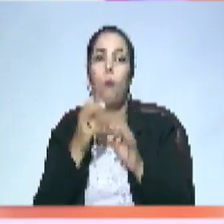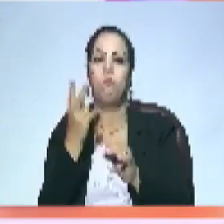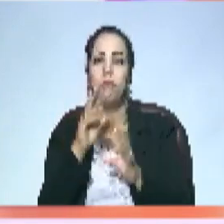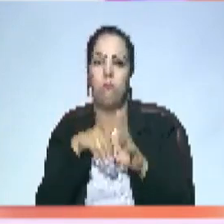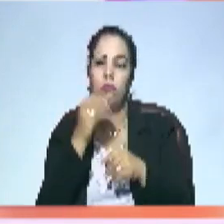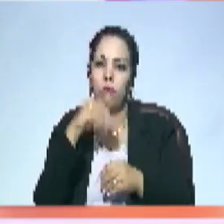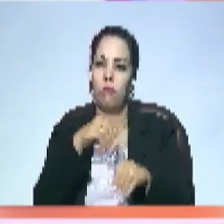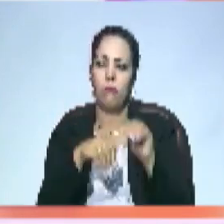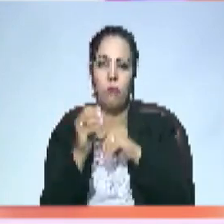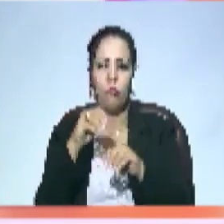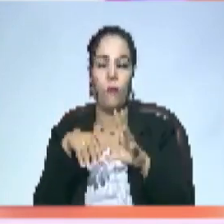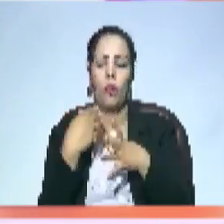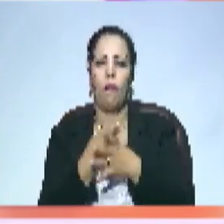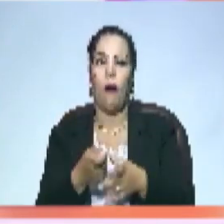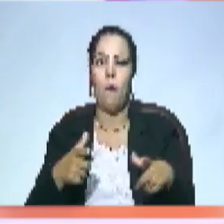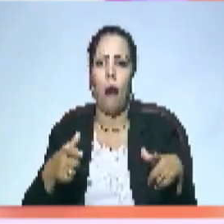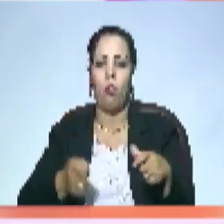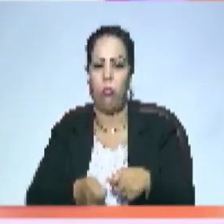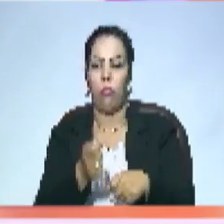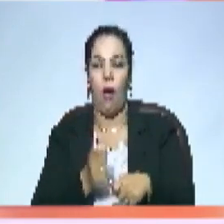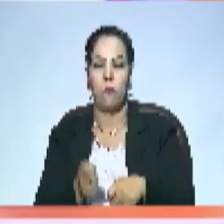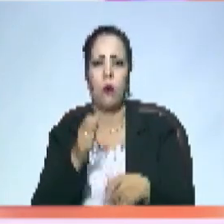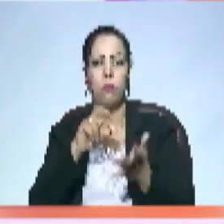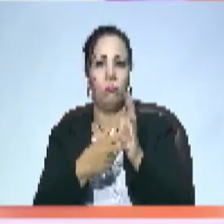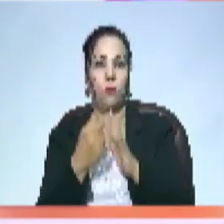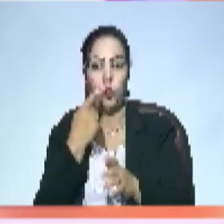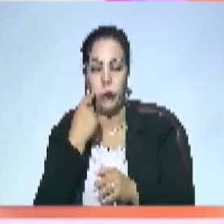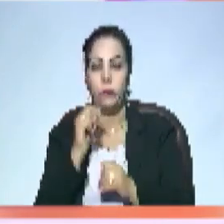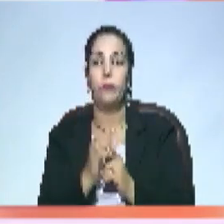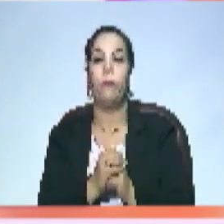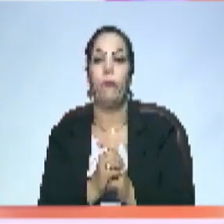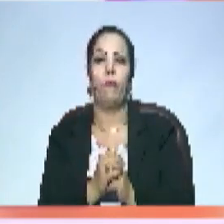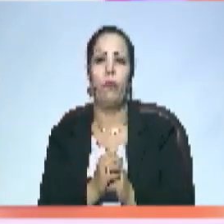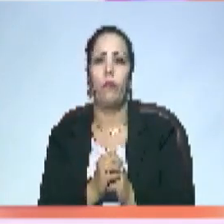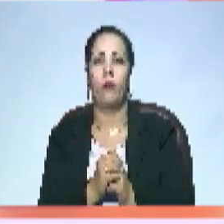بننزل بيهم في الطاسه، وبعدين بناخد